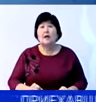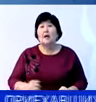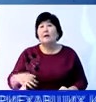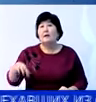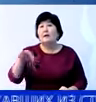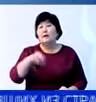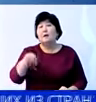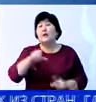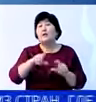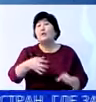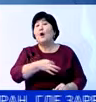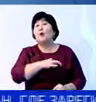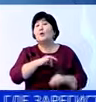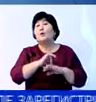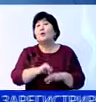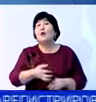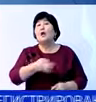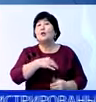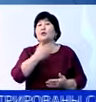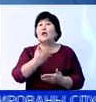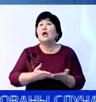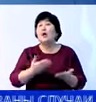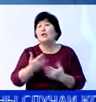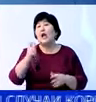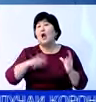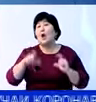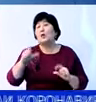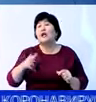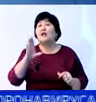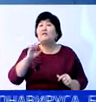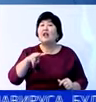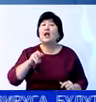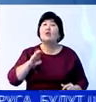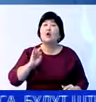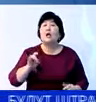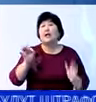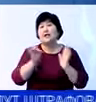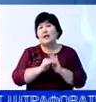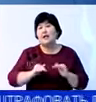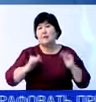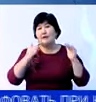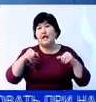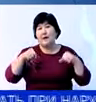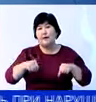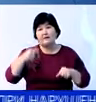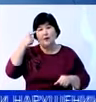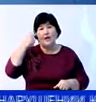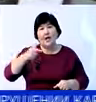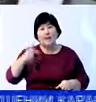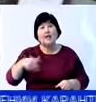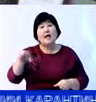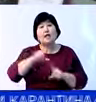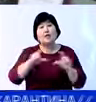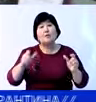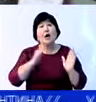Областной департамент юстиции провел юридическую консультацию для студентов и волонтеров. Цель – повышение их правовой грамотности.